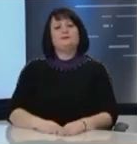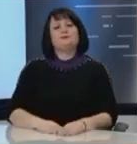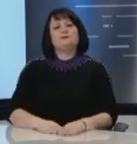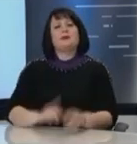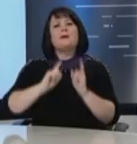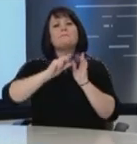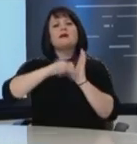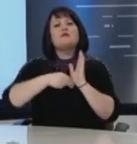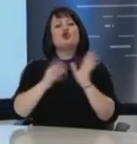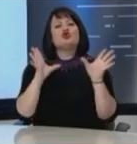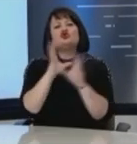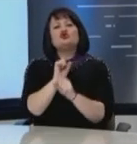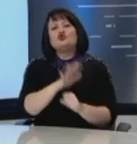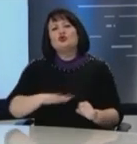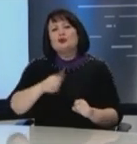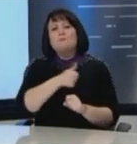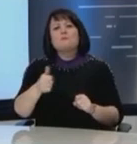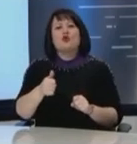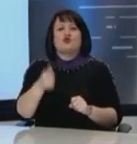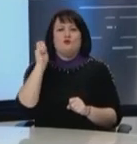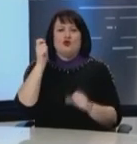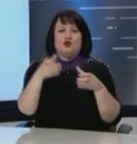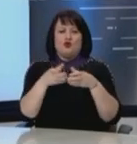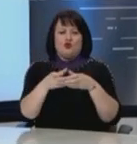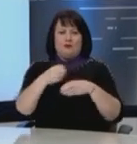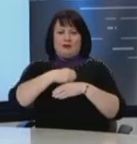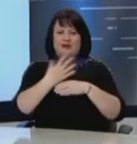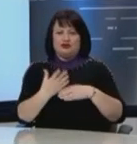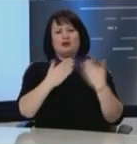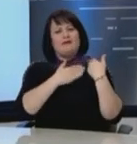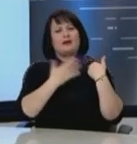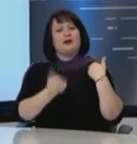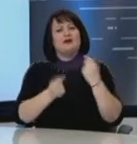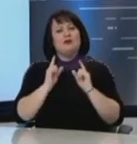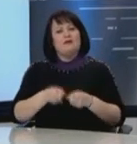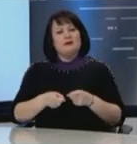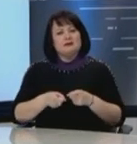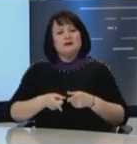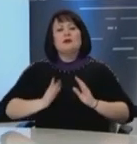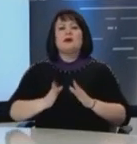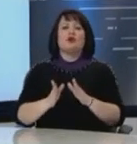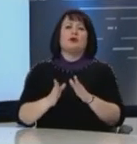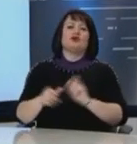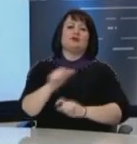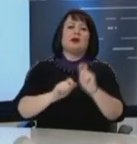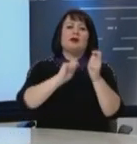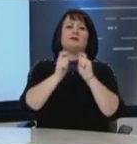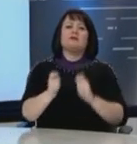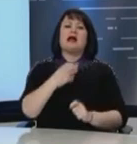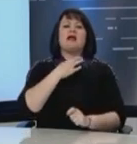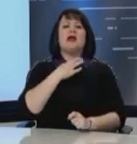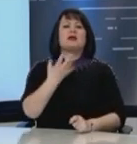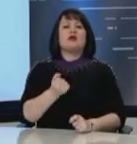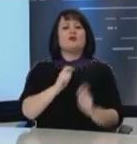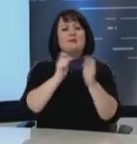περίοδου, το ΠΑΣΟΚ ήταν η μόνη πολιτική δύναμη ευθύνης που αποφάσισε να προωθήσει τις αναγκαίες μεταρρυθμίσεις,